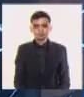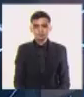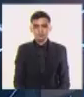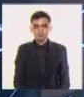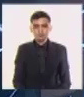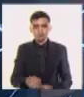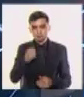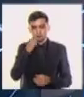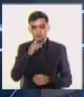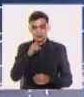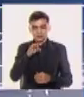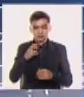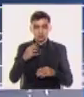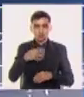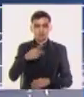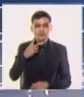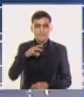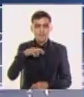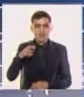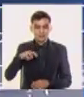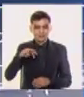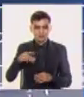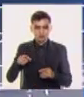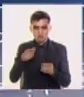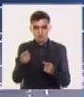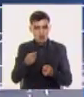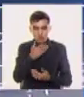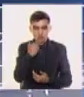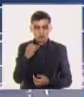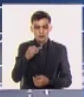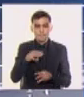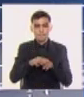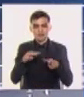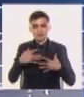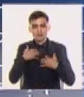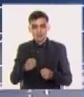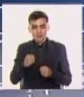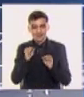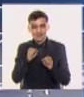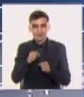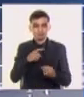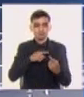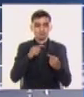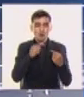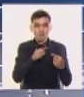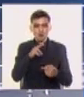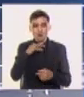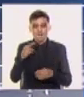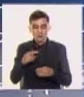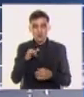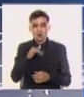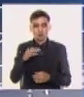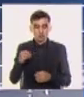спасибо зарина 42 миллиарда тенге это немало ведь министерство здравоохранения на борьбу профилактику к вид уже